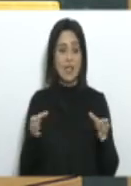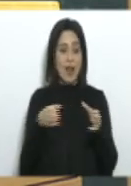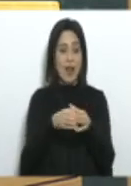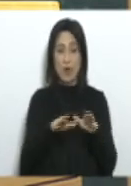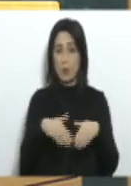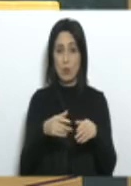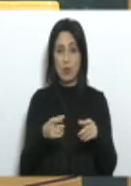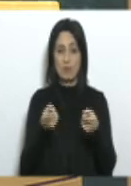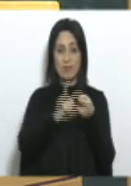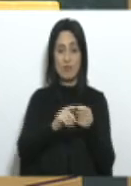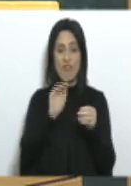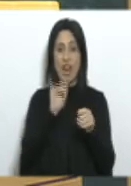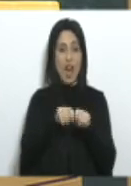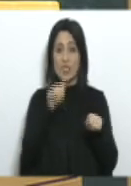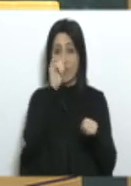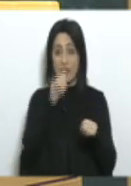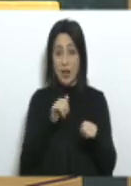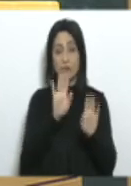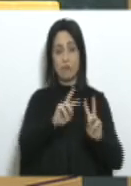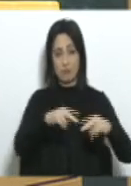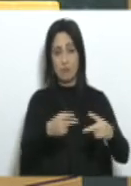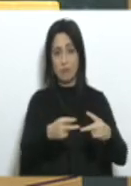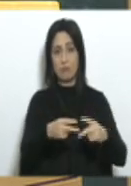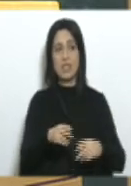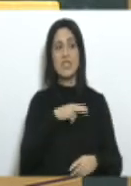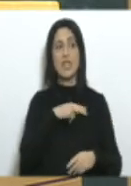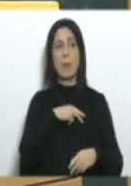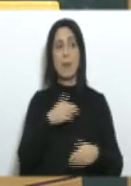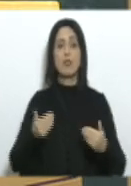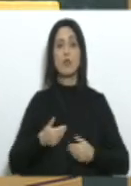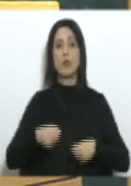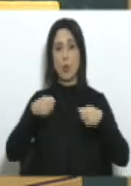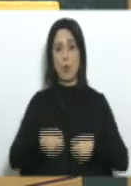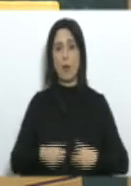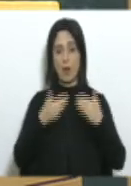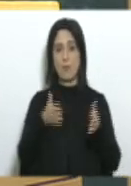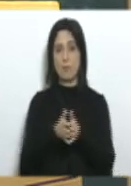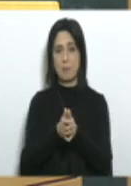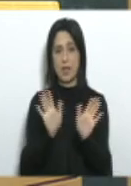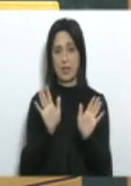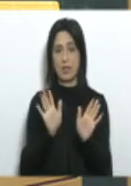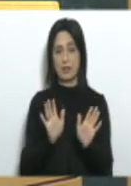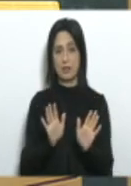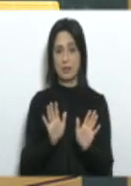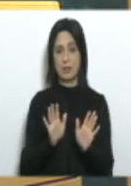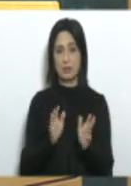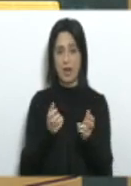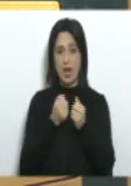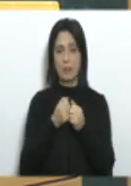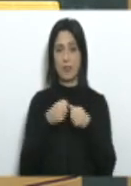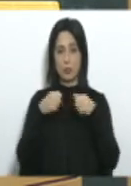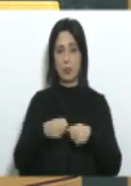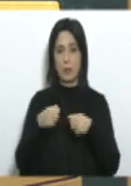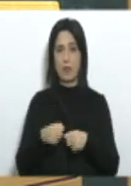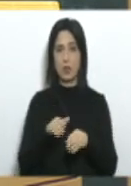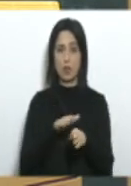ან საშუალება არ ექნებათ, კონდეთ საპარლამენტო ცხოვრებაში უფრო მეტი ბერკეტის აღების საშუალება